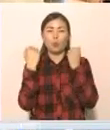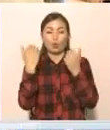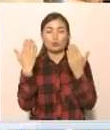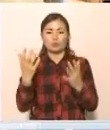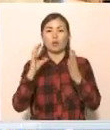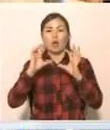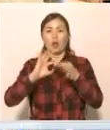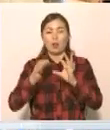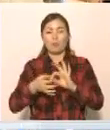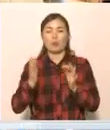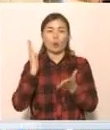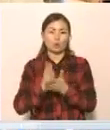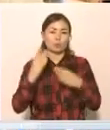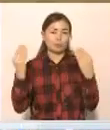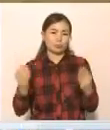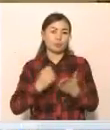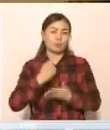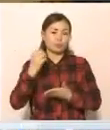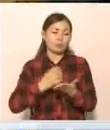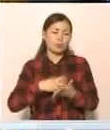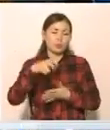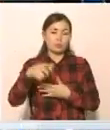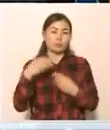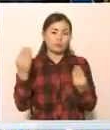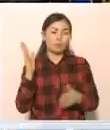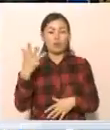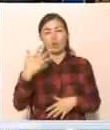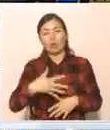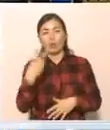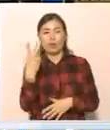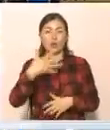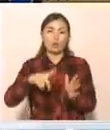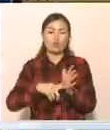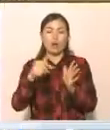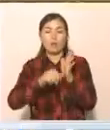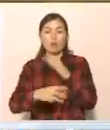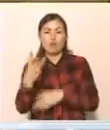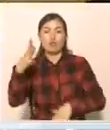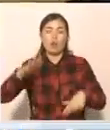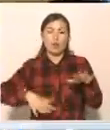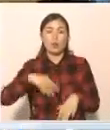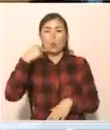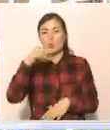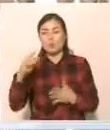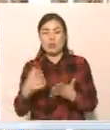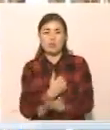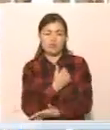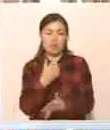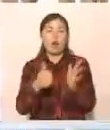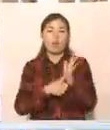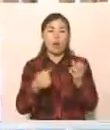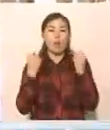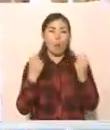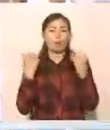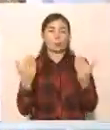олимпиаданың жолдамасы беріледі. Айта кетейік, 52 келі, 57 келі, 63 келі салмақта үздік нәтиже көрсеткен 6